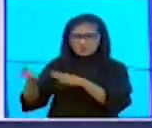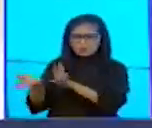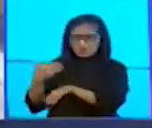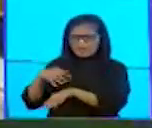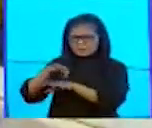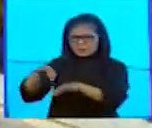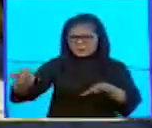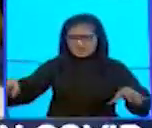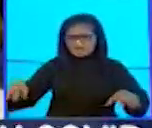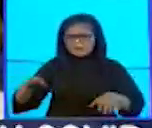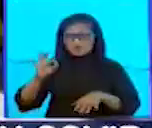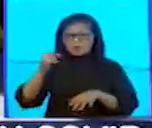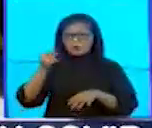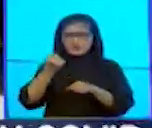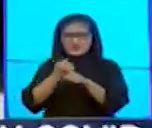non-organik.